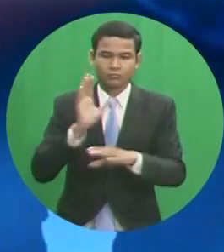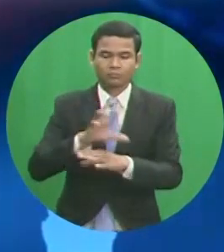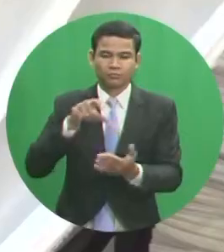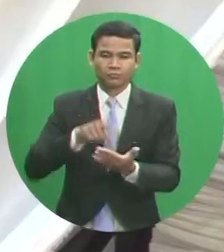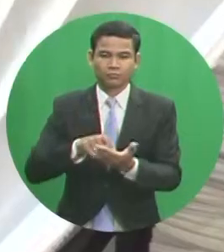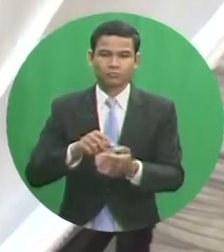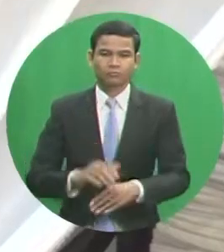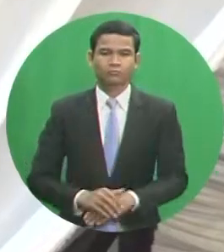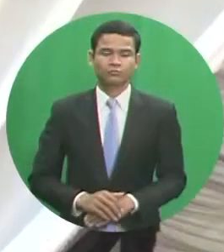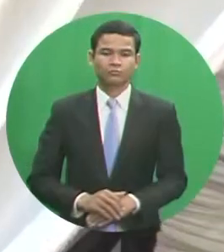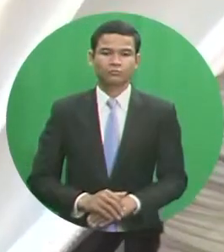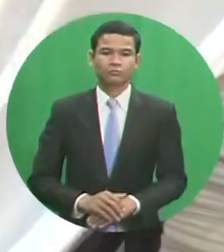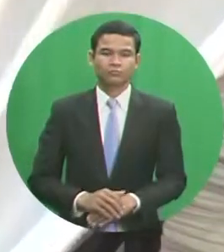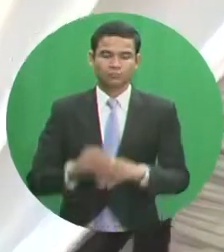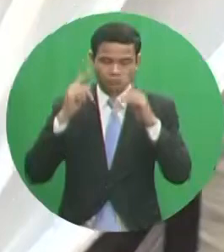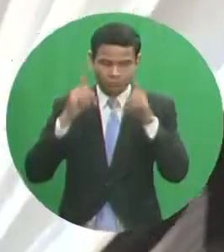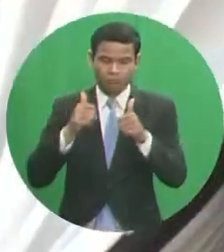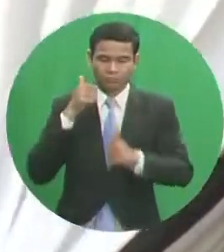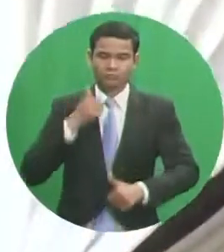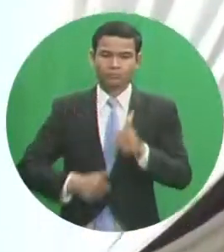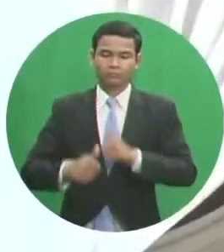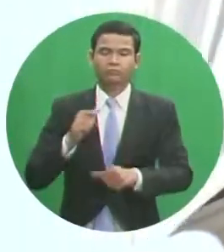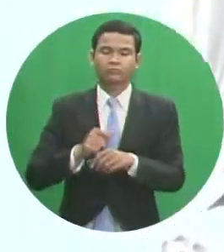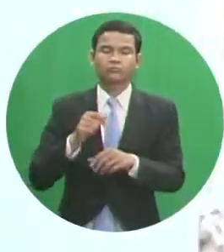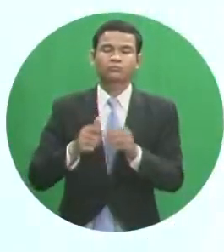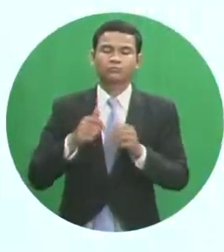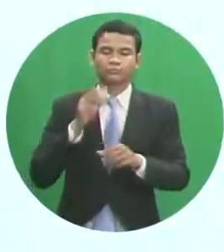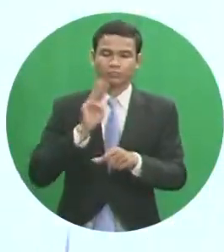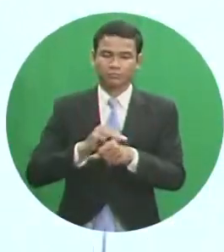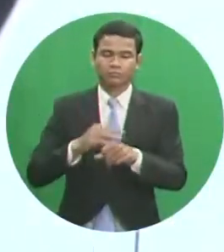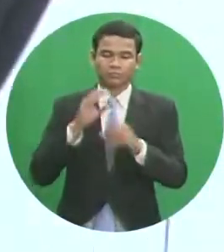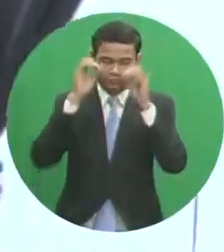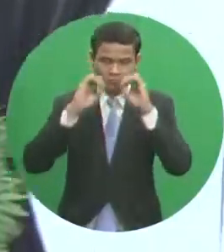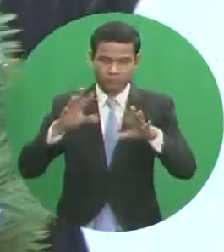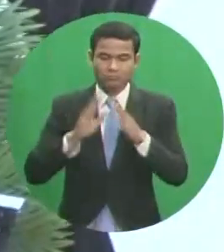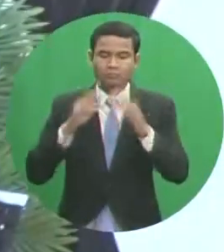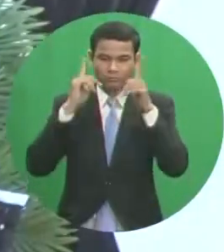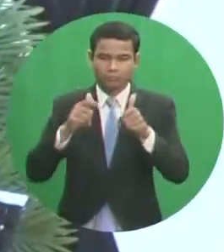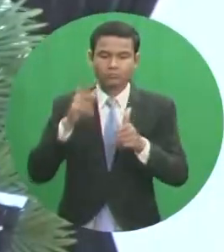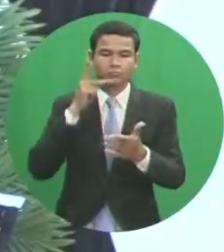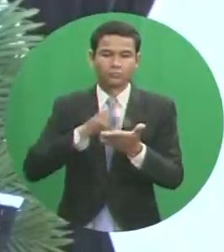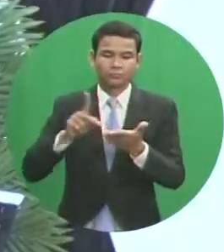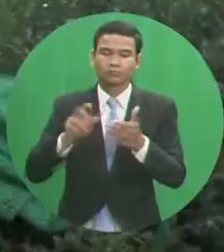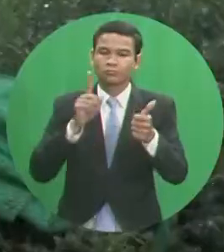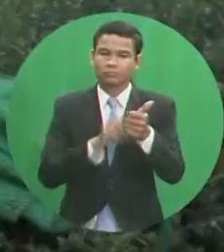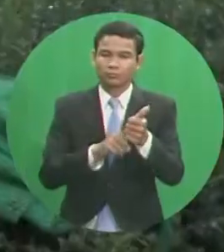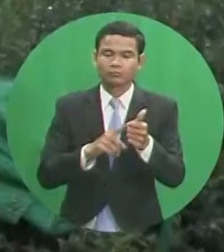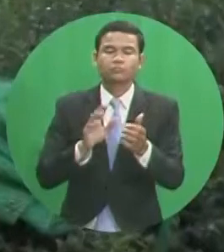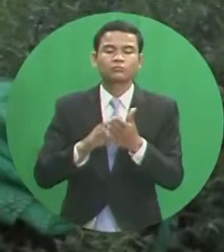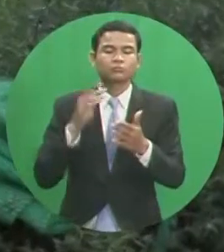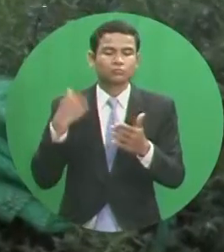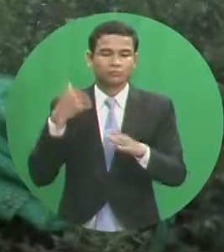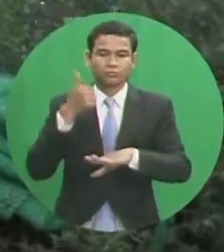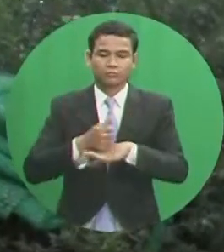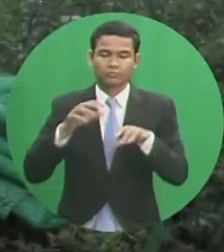า อายุดัมรัฐมนตรีคิวกัญญรัตน์รวมชมวยอายุดัมเจรจาเลขาธิการอนุรักษ์เลขาธิการอาเก